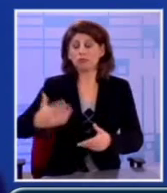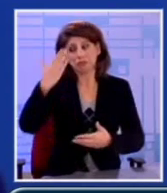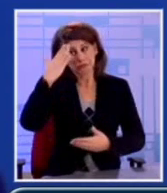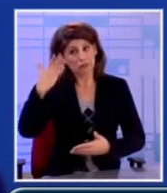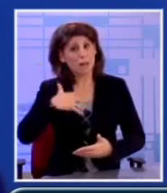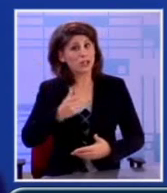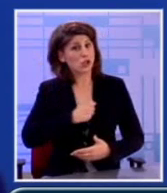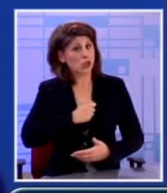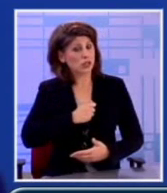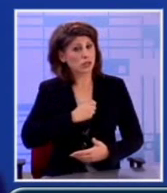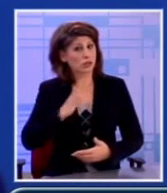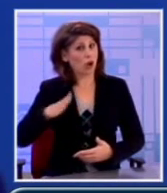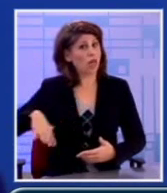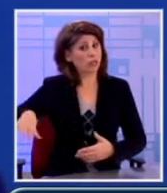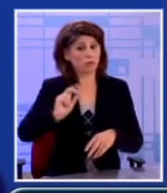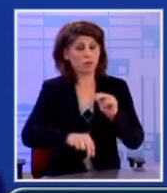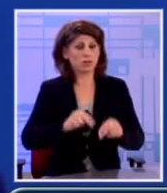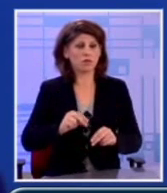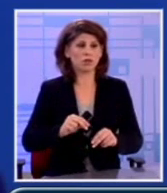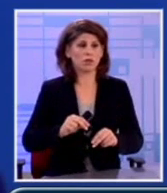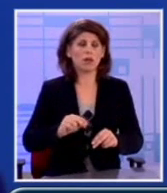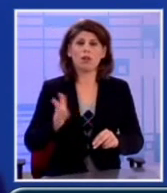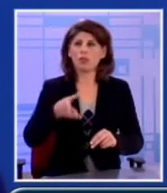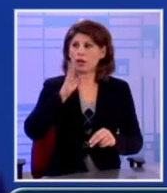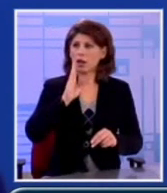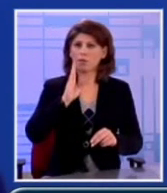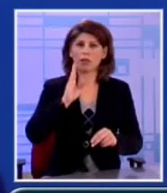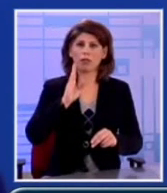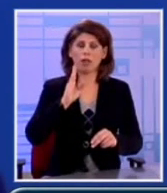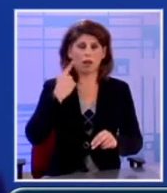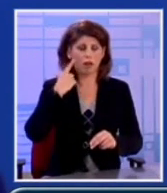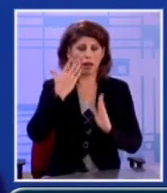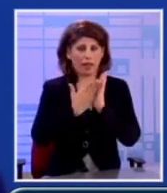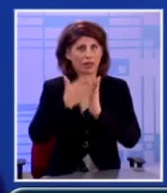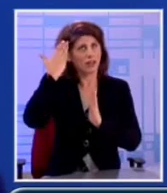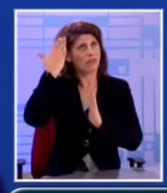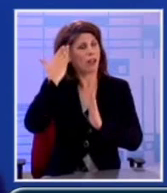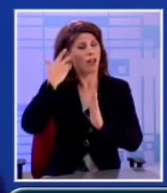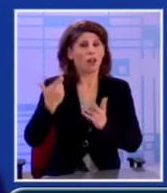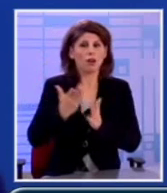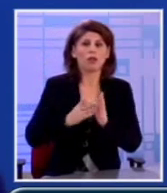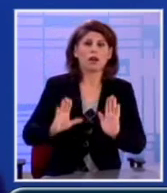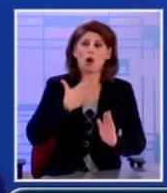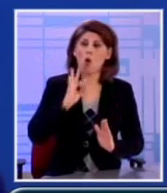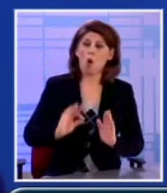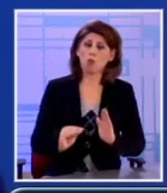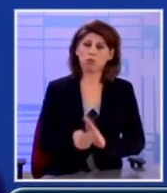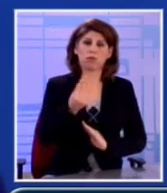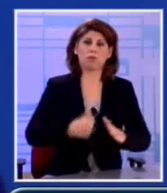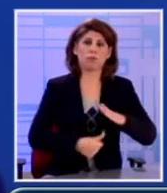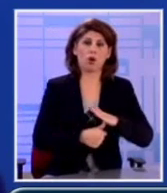την εμπιστοσύνη τους και δεν έπαθα λογοτομή επειδή εξελέγην Πρόεδρος της